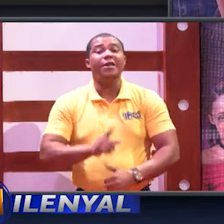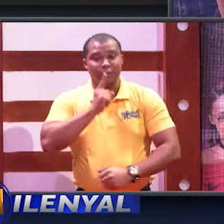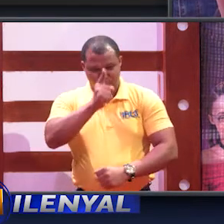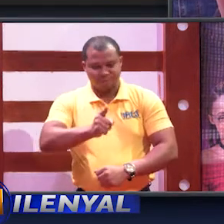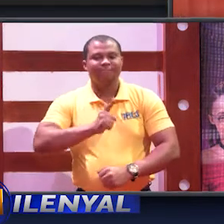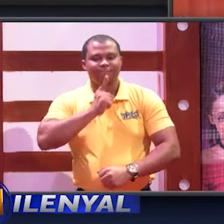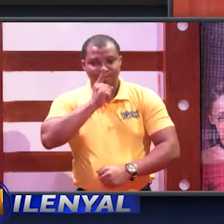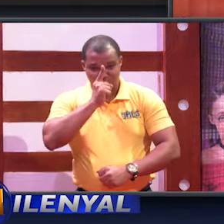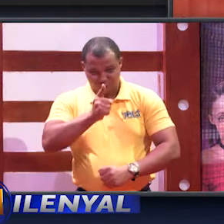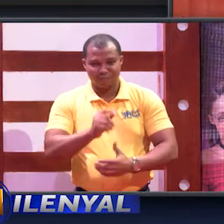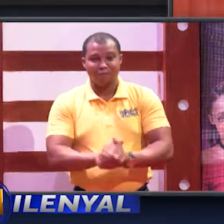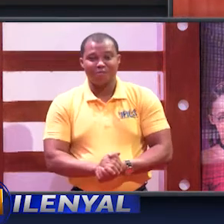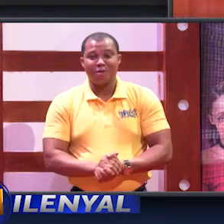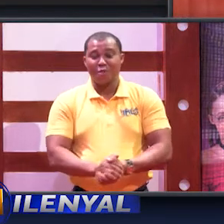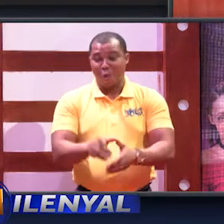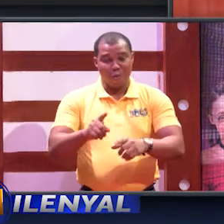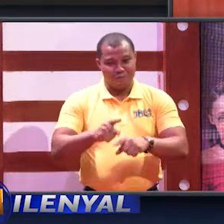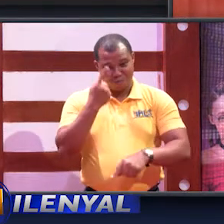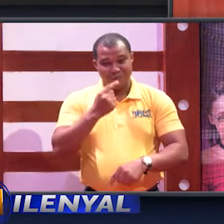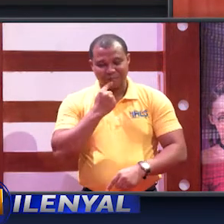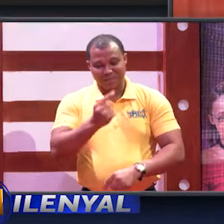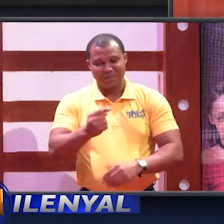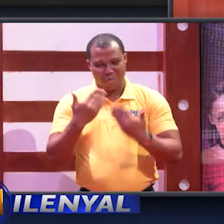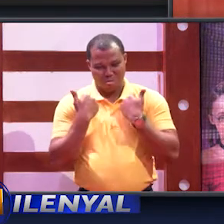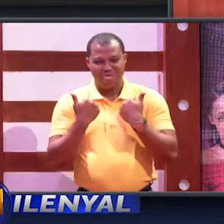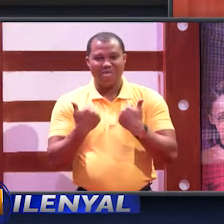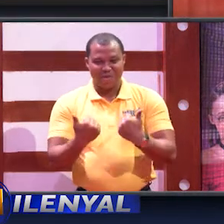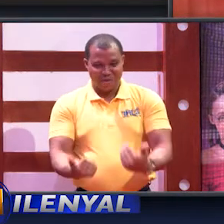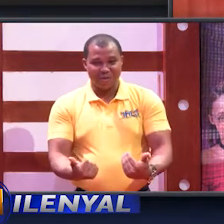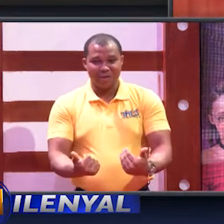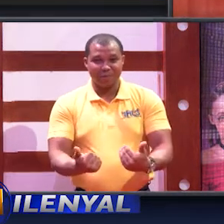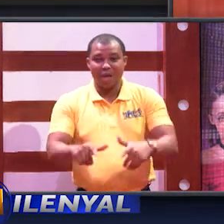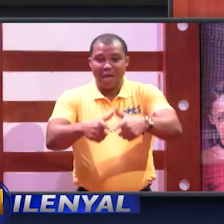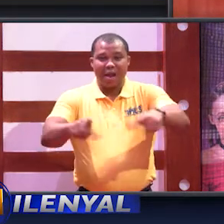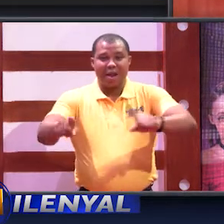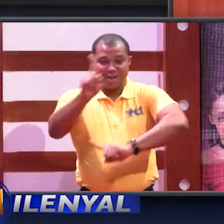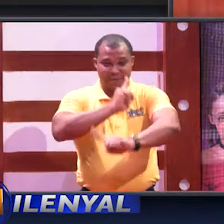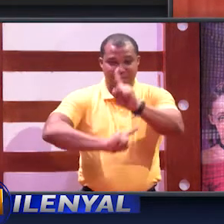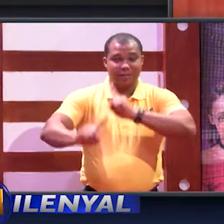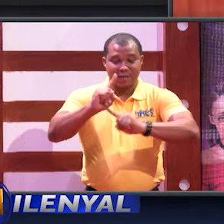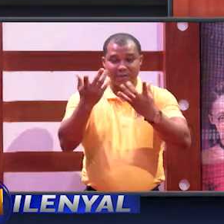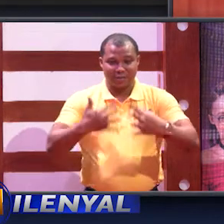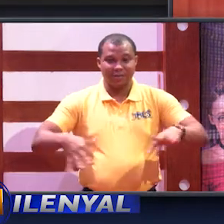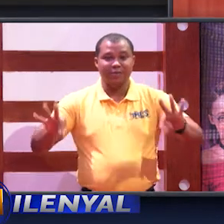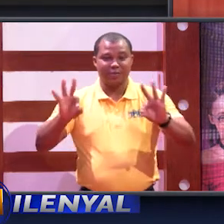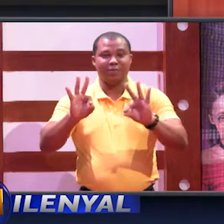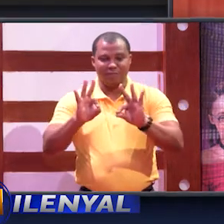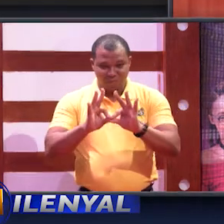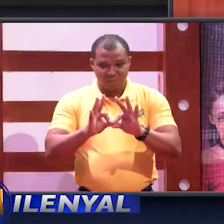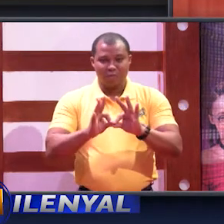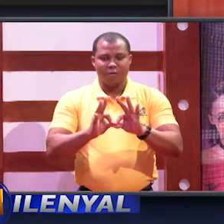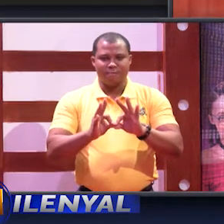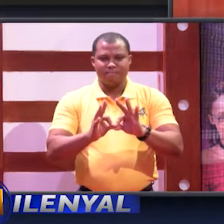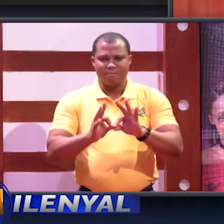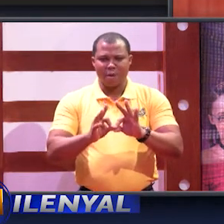effectivement, bah, c'est bon comme on dit poukounia parce que poukounia mais on a problème parce que langue des signes vraiment c'est une nécessité liée non